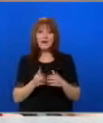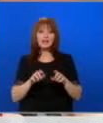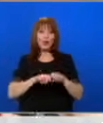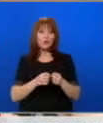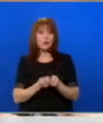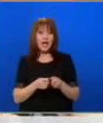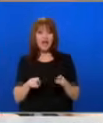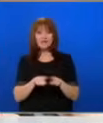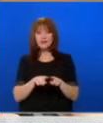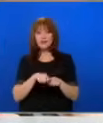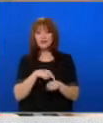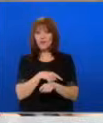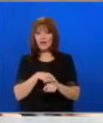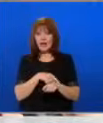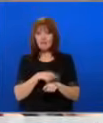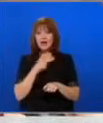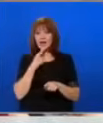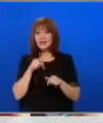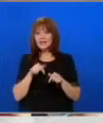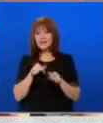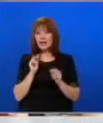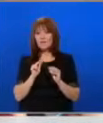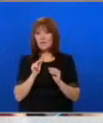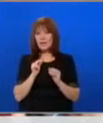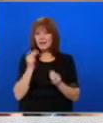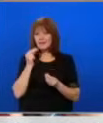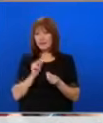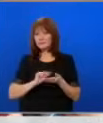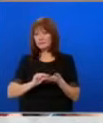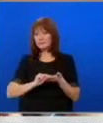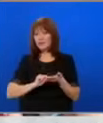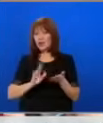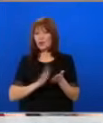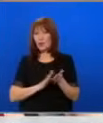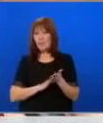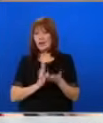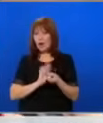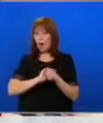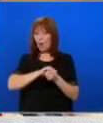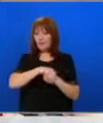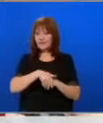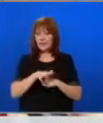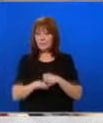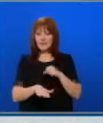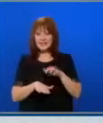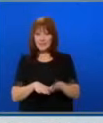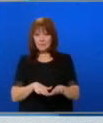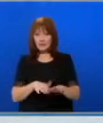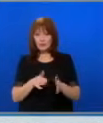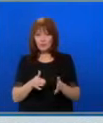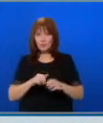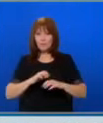унищожен. В същото време, вероятно, в момента се фабрикуват документи, които да оправдаят престъпното поведение на длъжностни